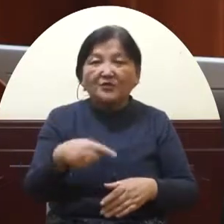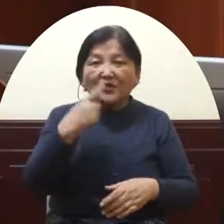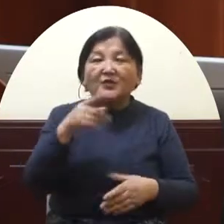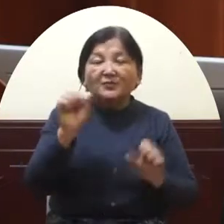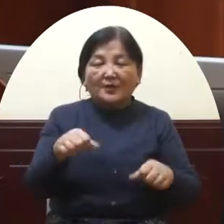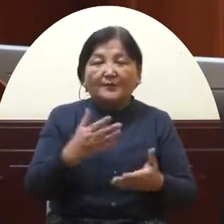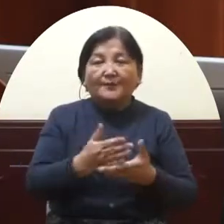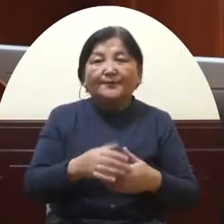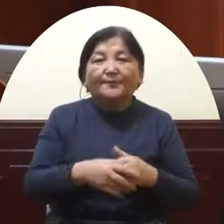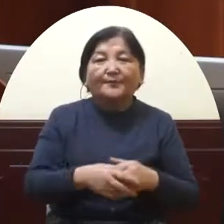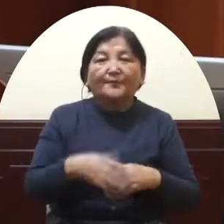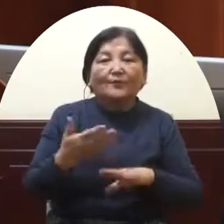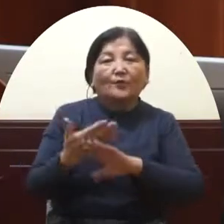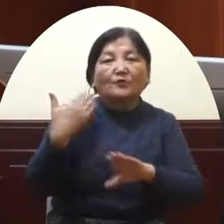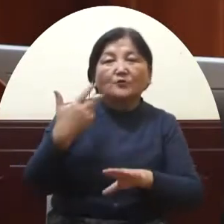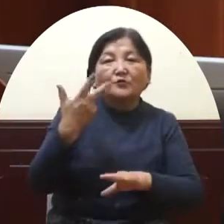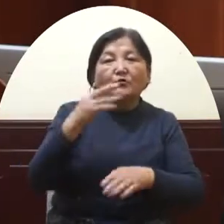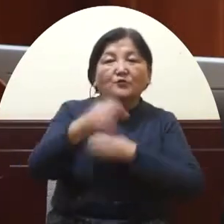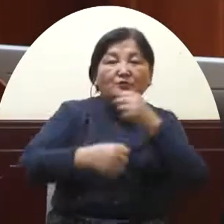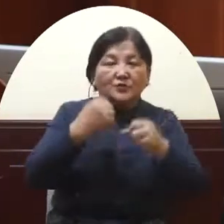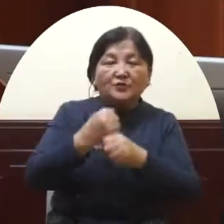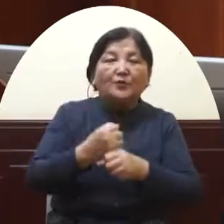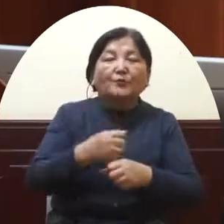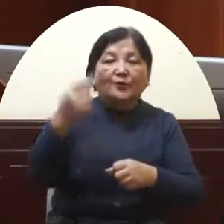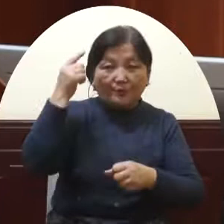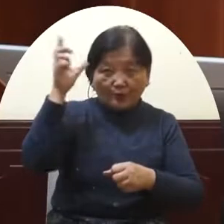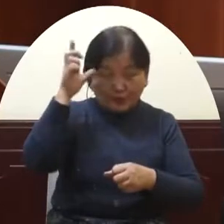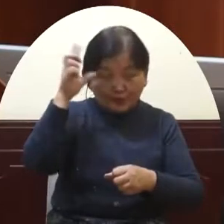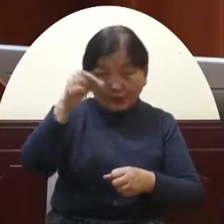Өнгөрсөн 30 жилийн хугацаанд тэд бас боловсорсон, сурсан